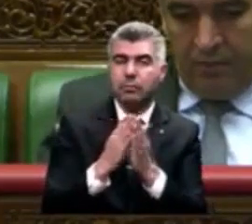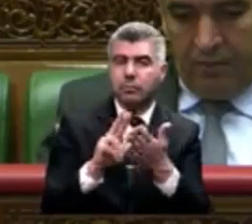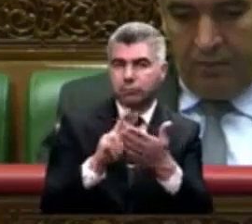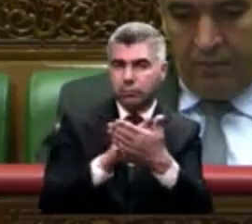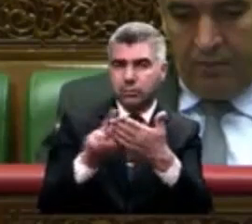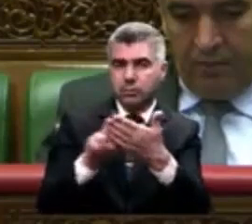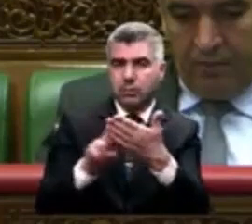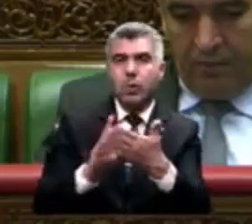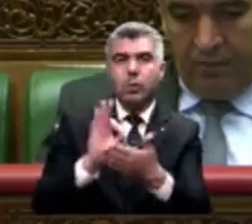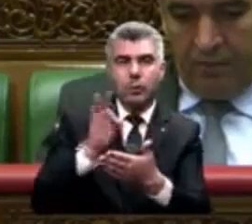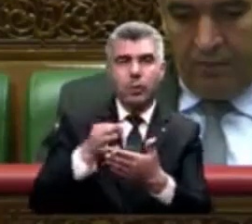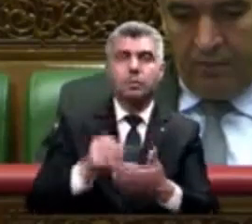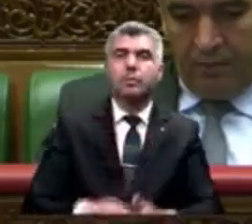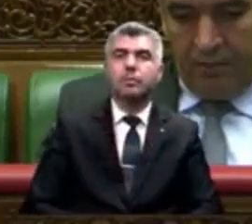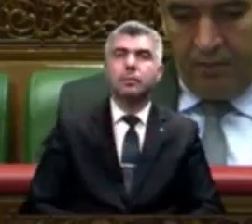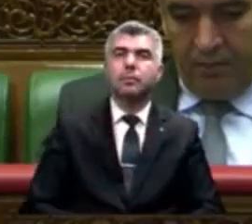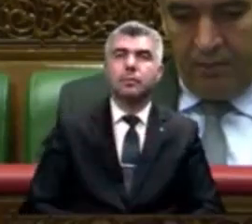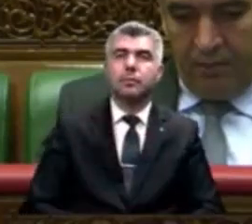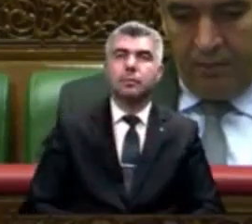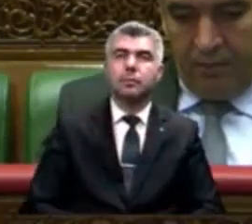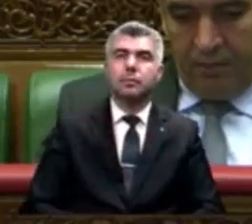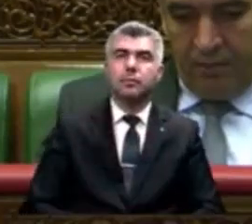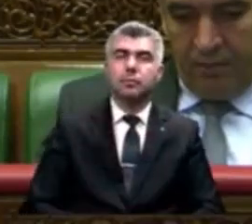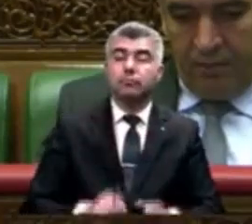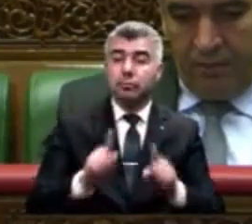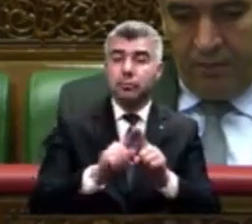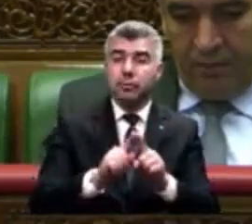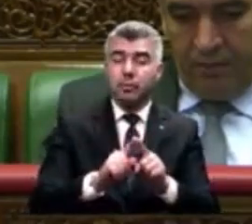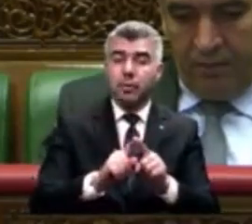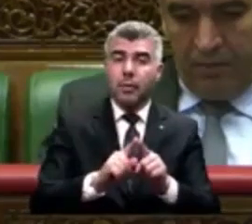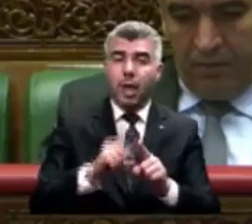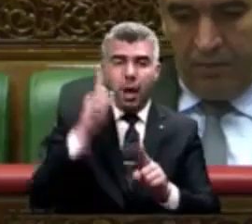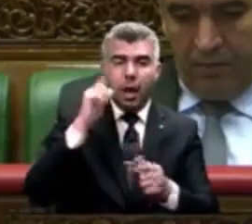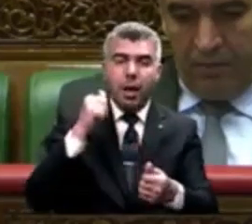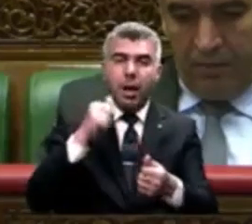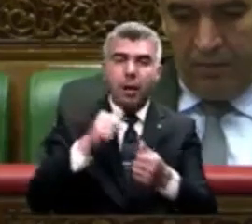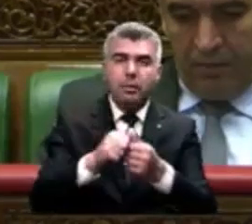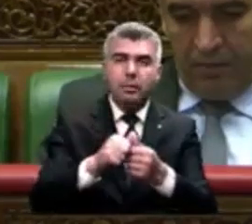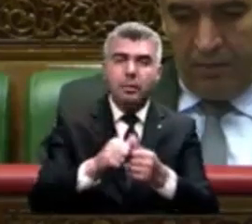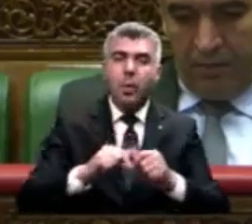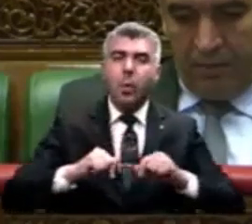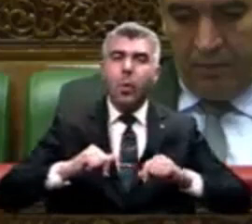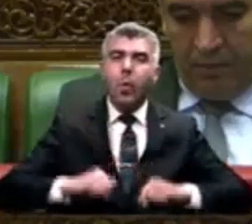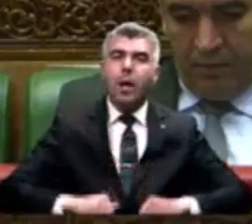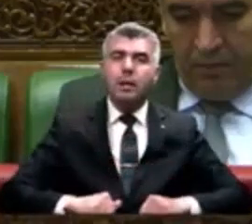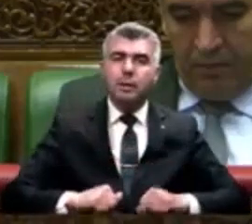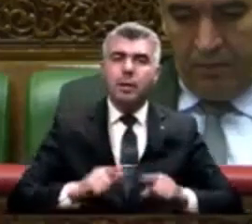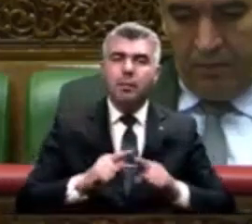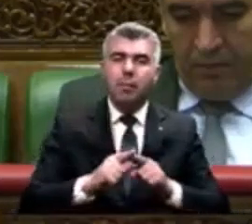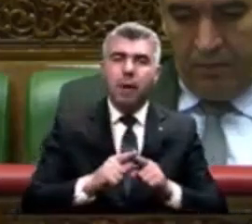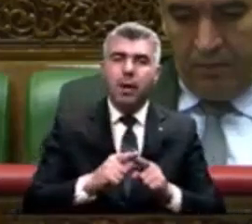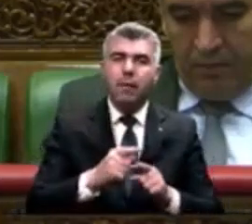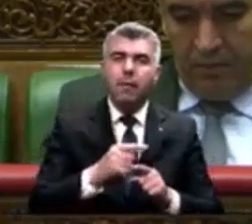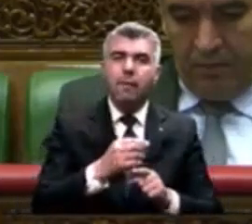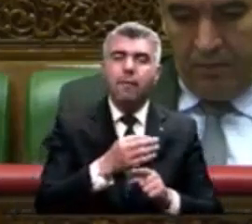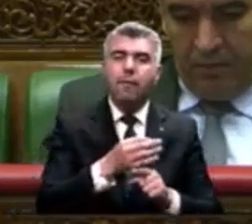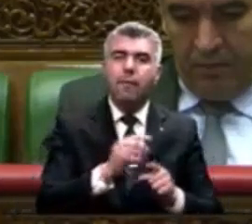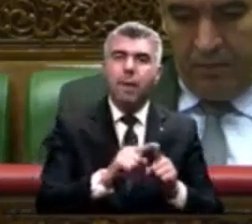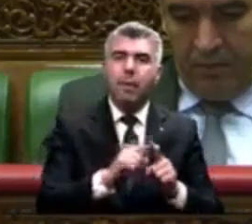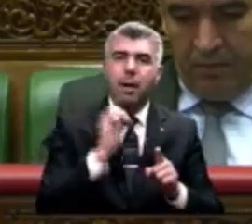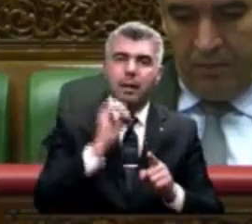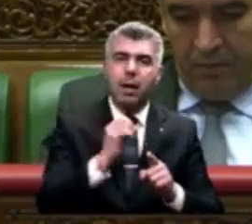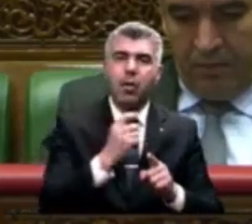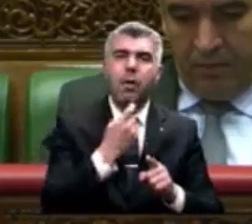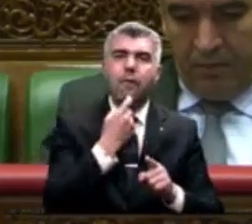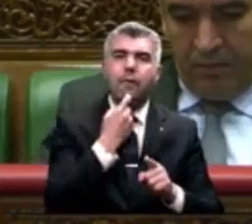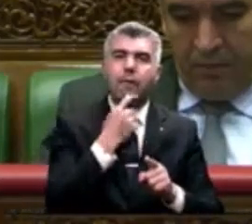السيد الوزير كنستحضروا واحد الحوار ديال وزيرة التعليم ديال فنلندا في قناة الجزيرة،